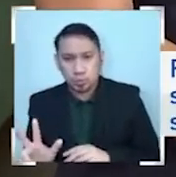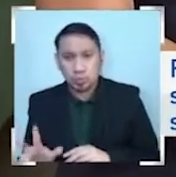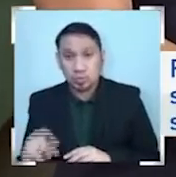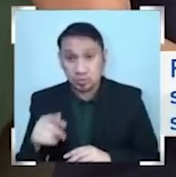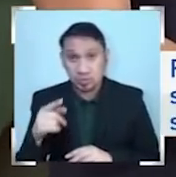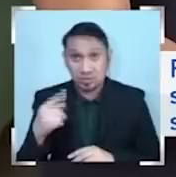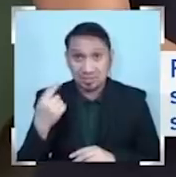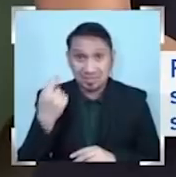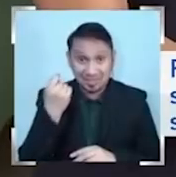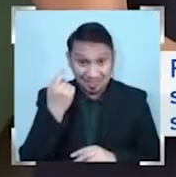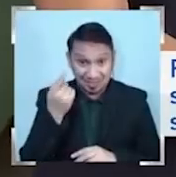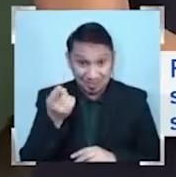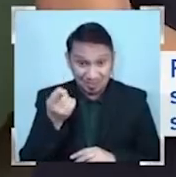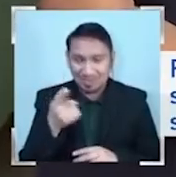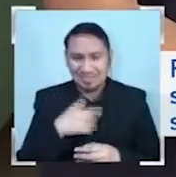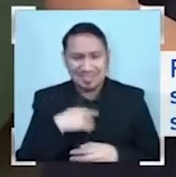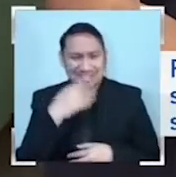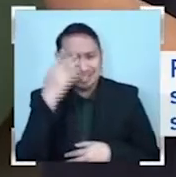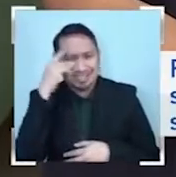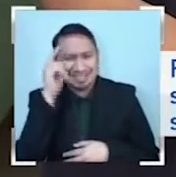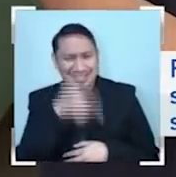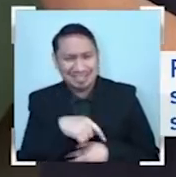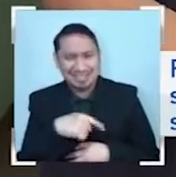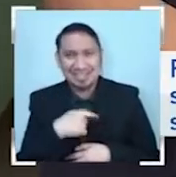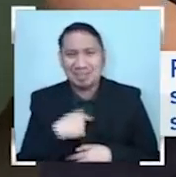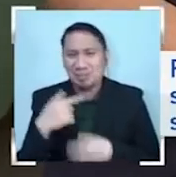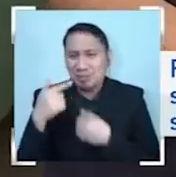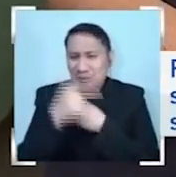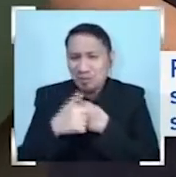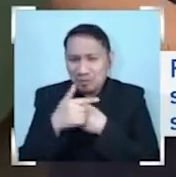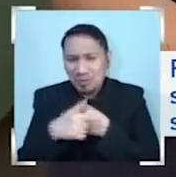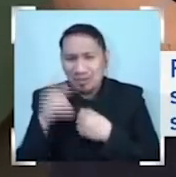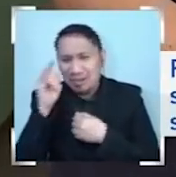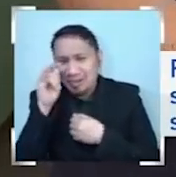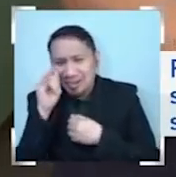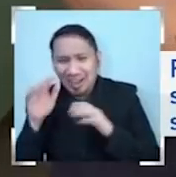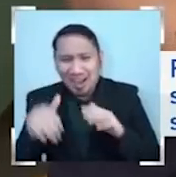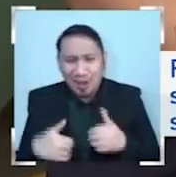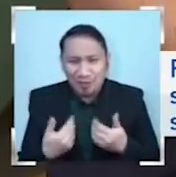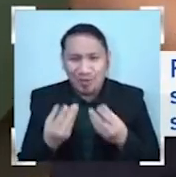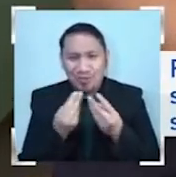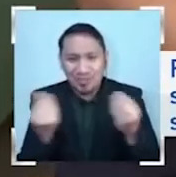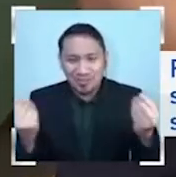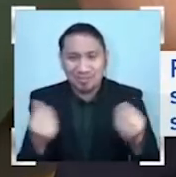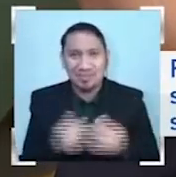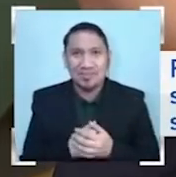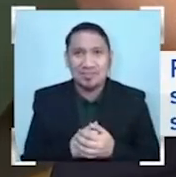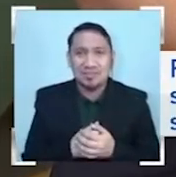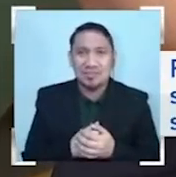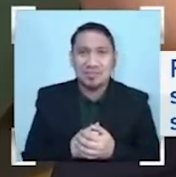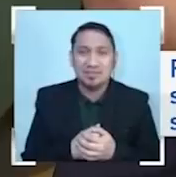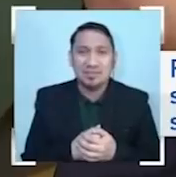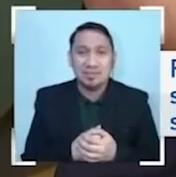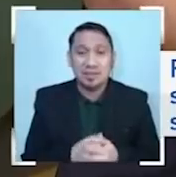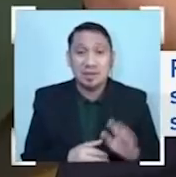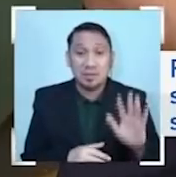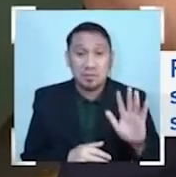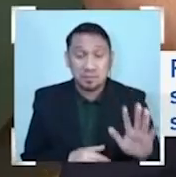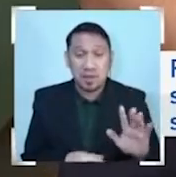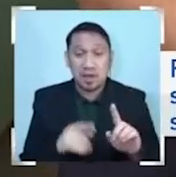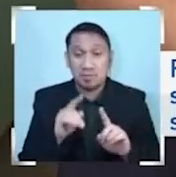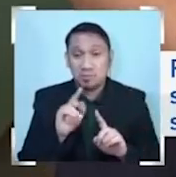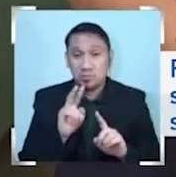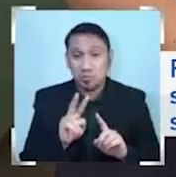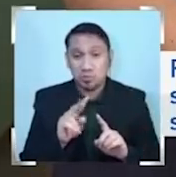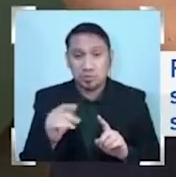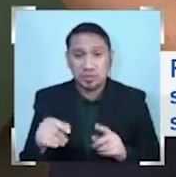Hindi po. Nagsisearch po sa Google, YouTube para po masolve. Diba, oh? 5 and 2/5 is